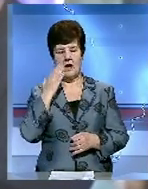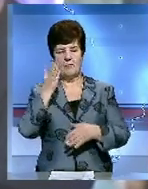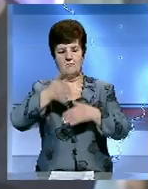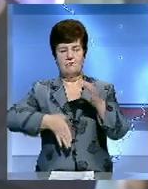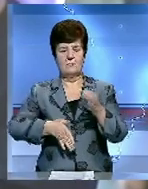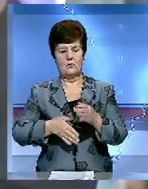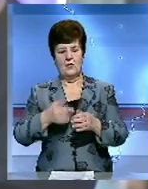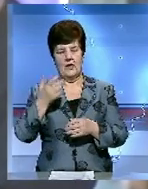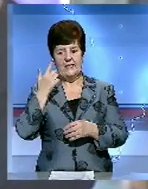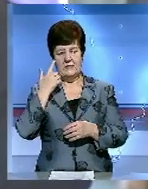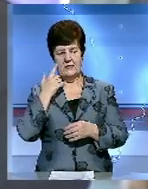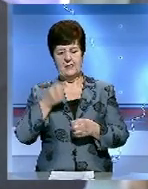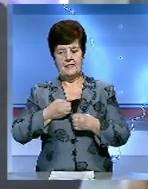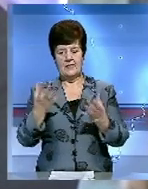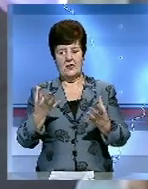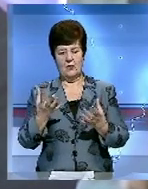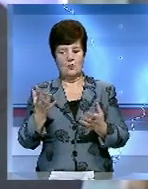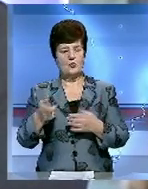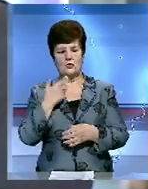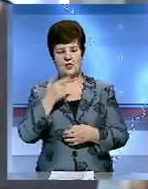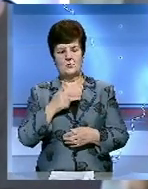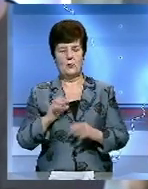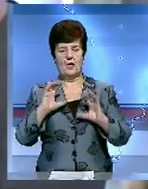mama. Ce o să spună lumea?